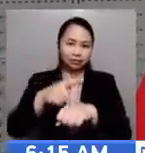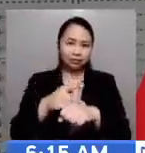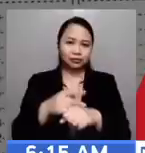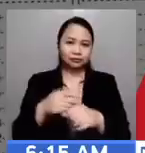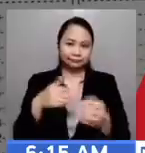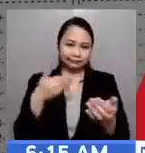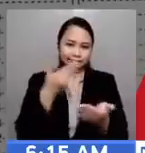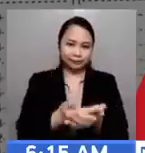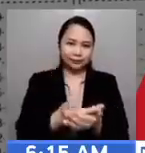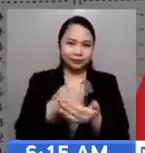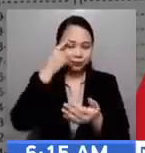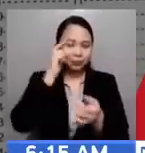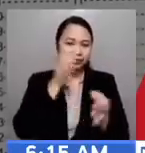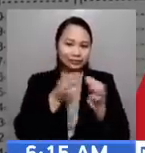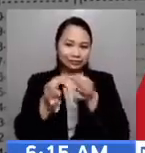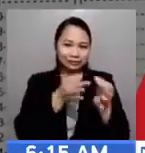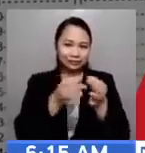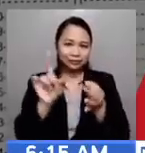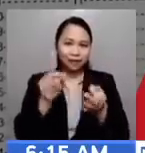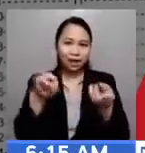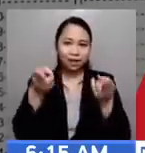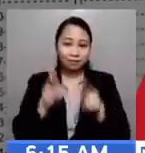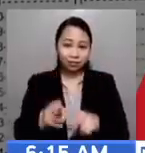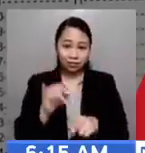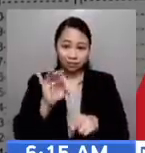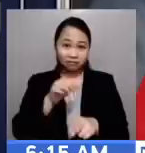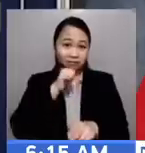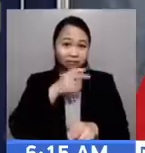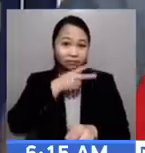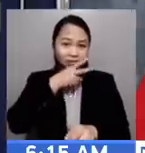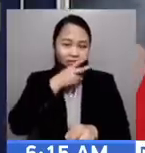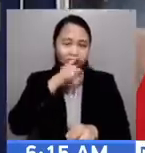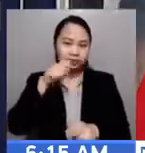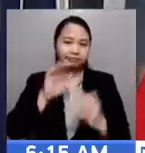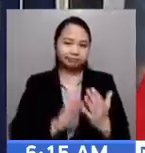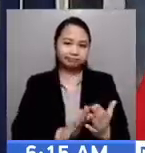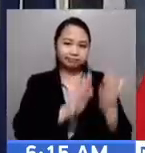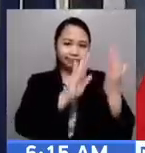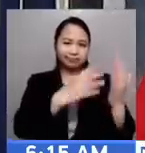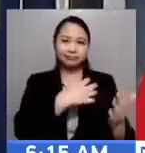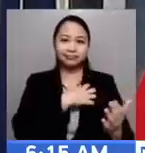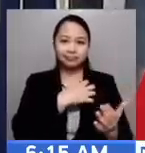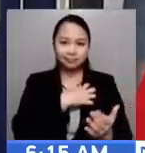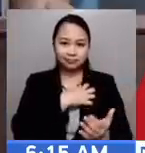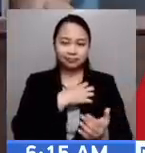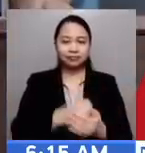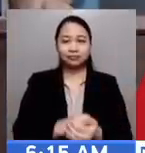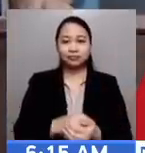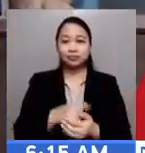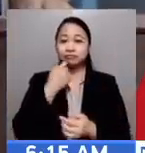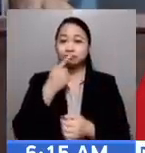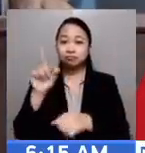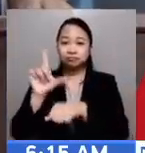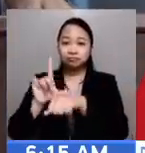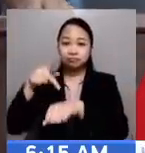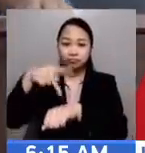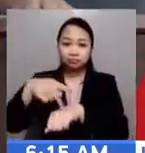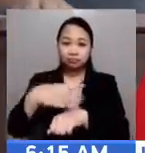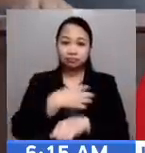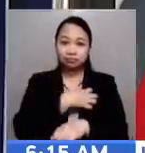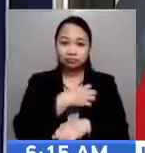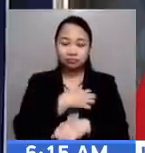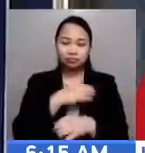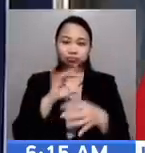kung hindi ikaw, kailangan mo humarap dito. Ang Las Piñas City Police, nakikipag-coordinate na raw sa TNVS